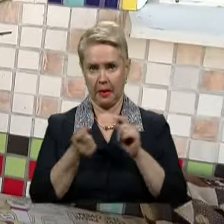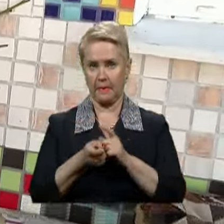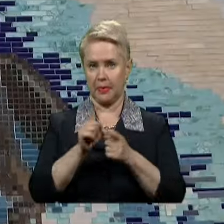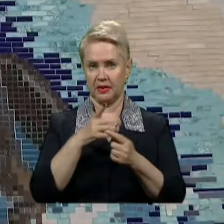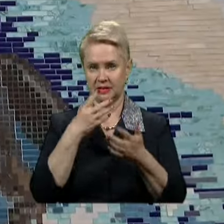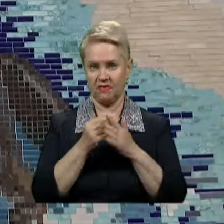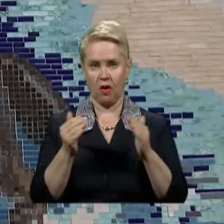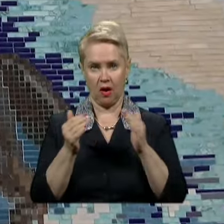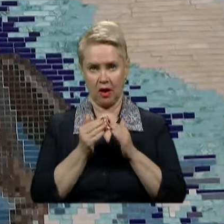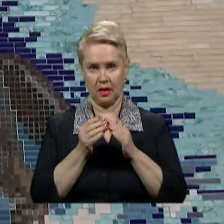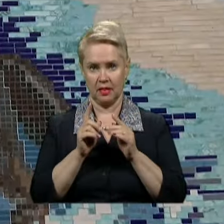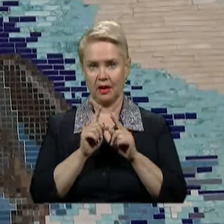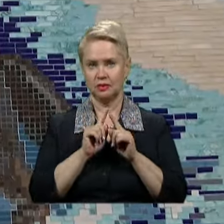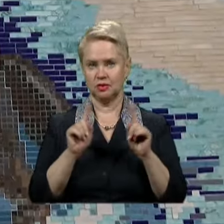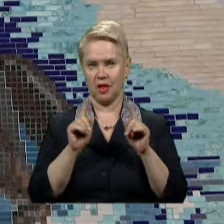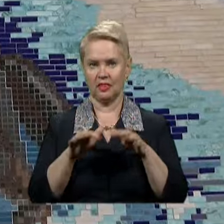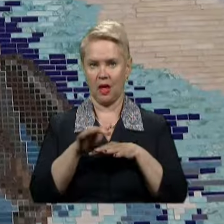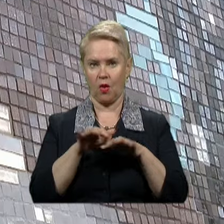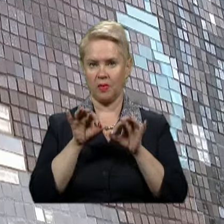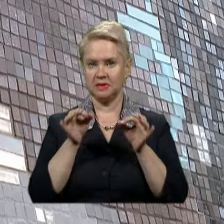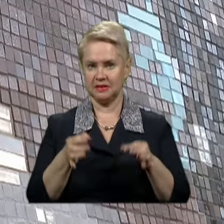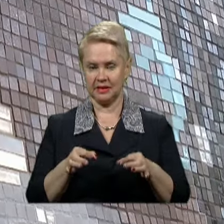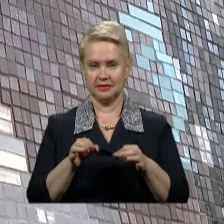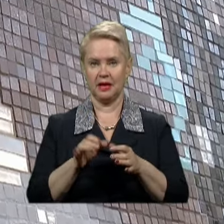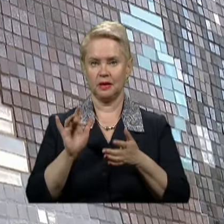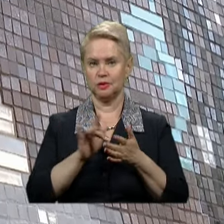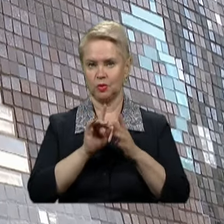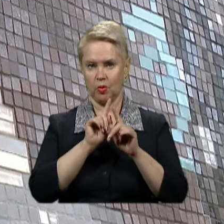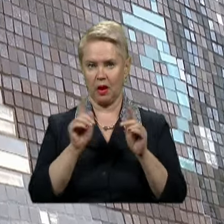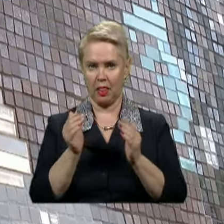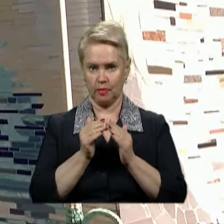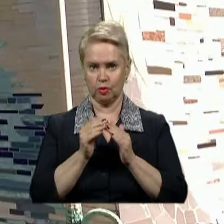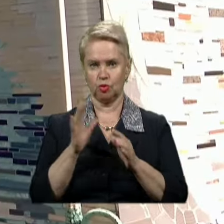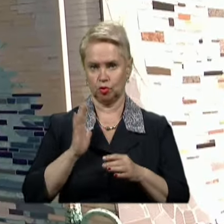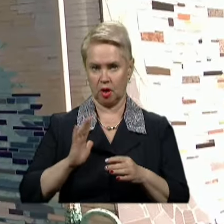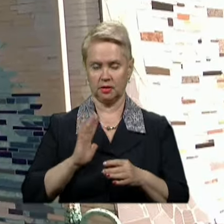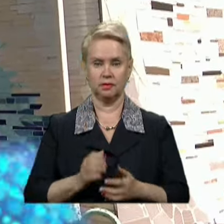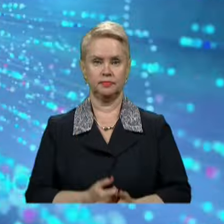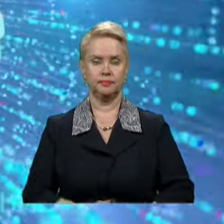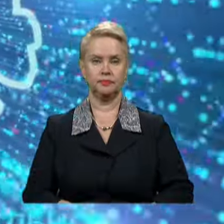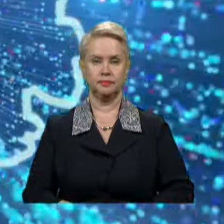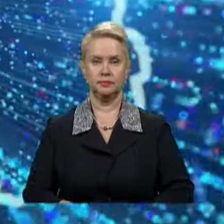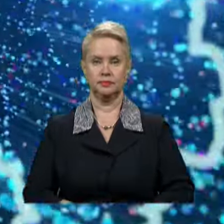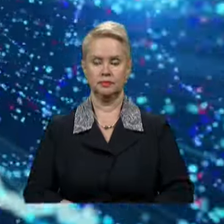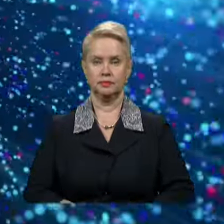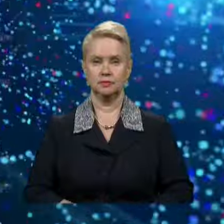перетворила свою хату на шедевр народного мистецтва. Екскурсія унікальним будинком. Дочекайтеся.